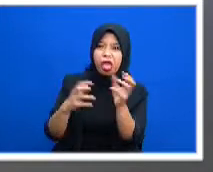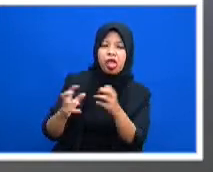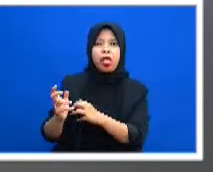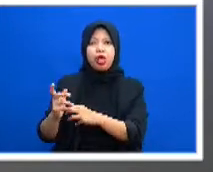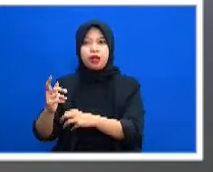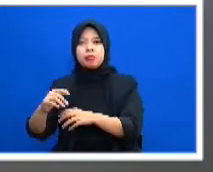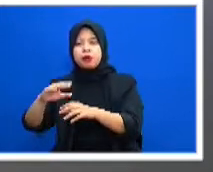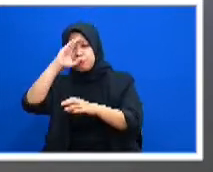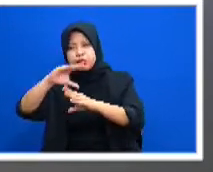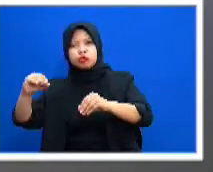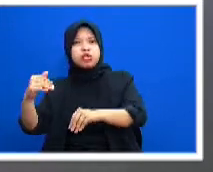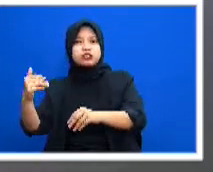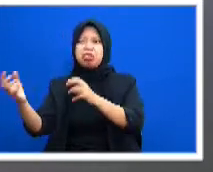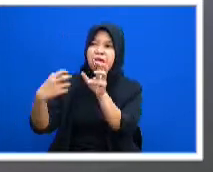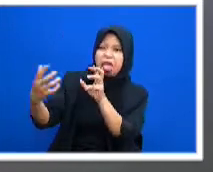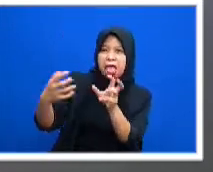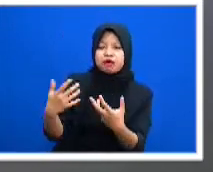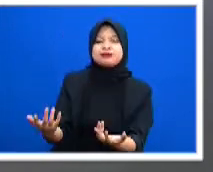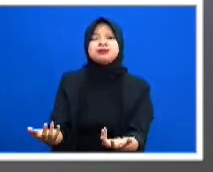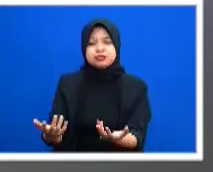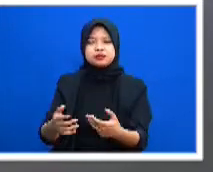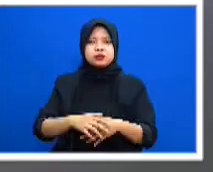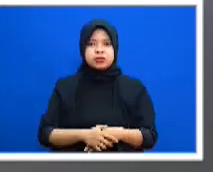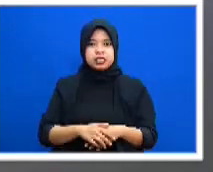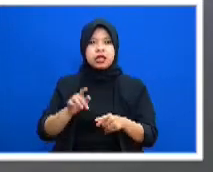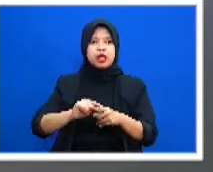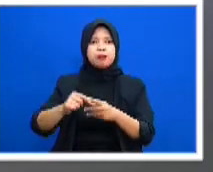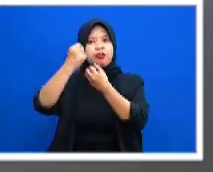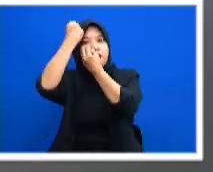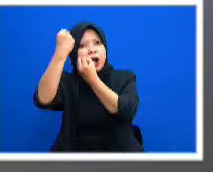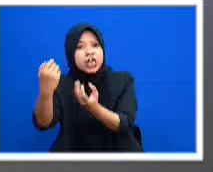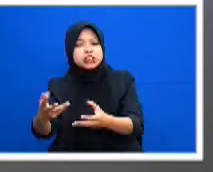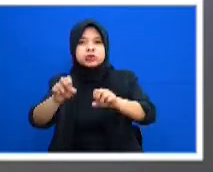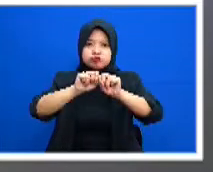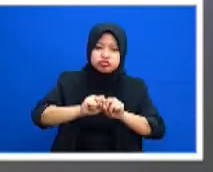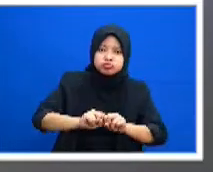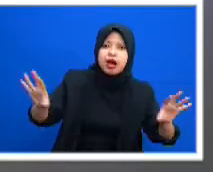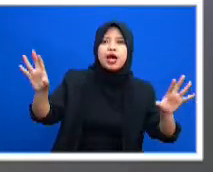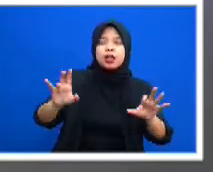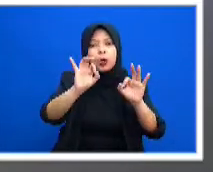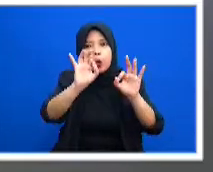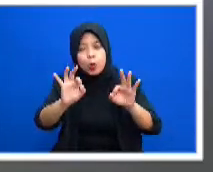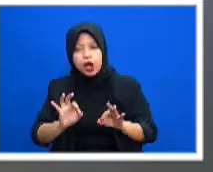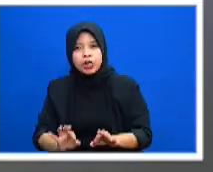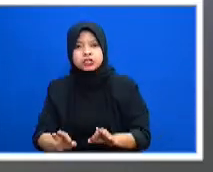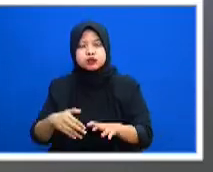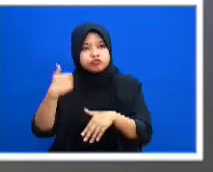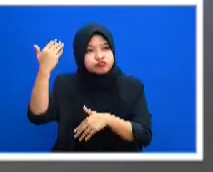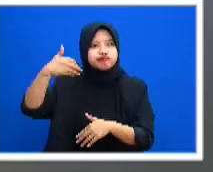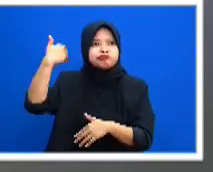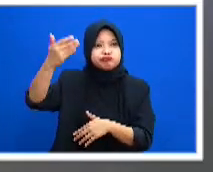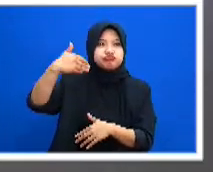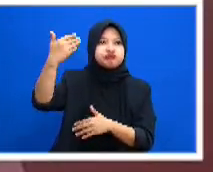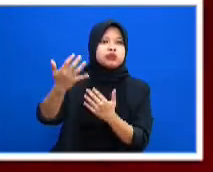vaksin. Tetapi setelah informasi ini mulai tersebar dan teredukasi dengan bagus, justru partisipasi